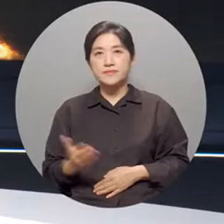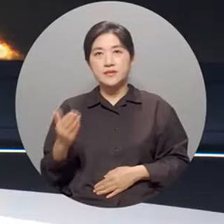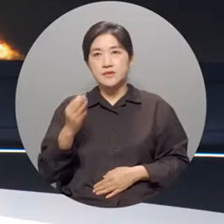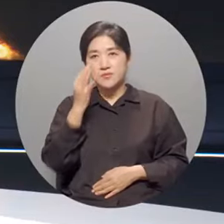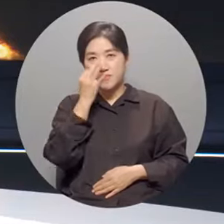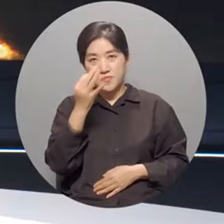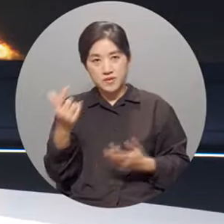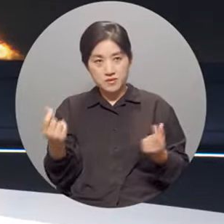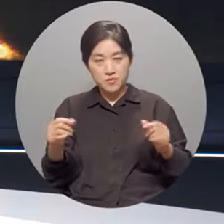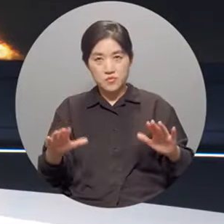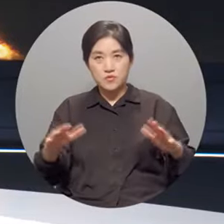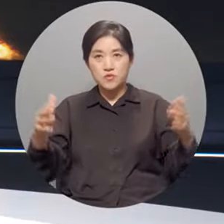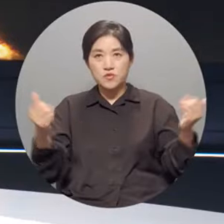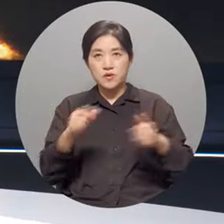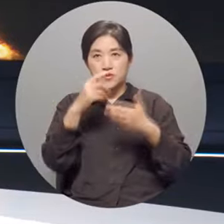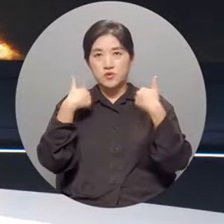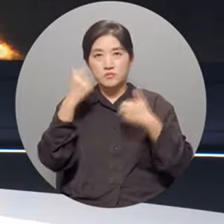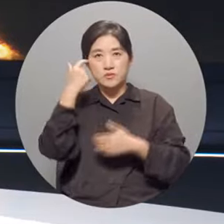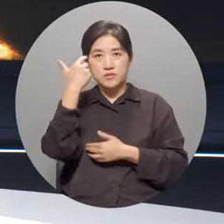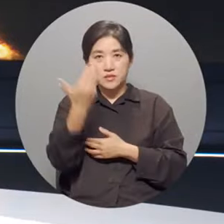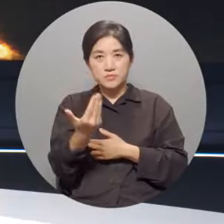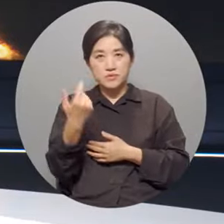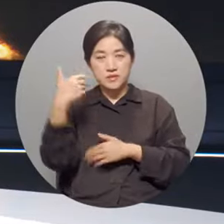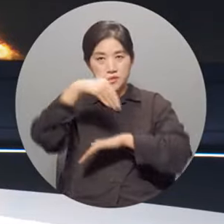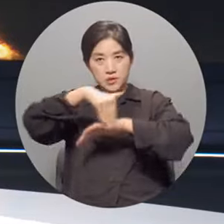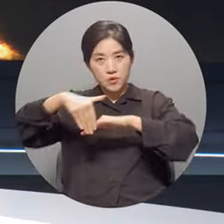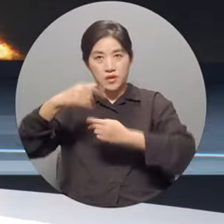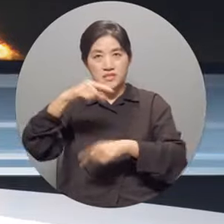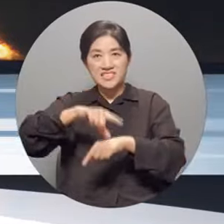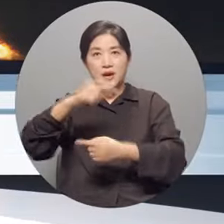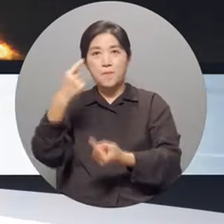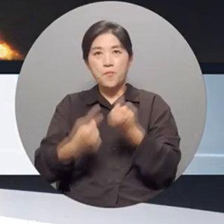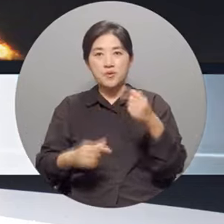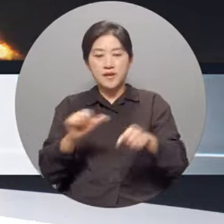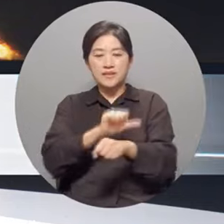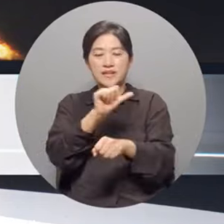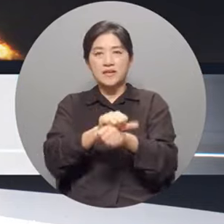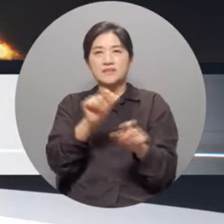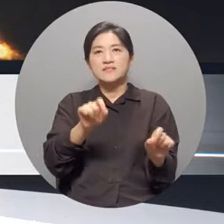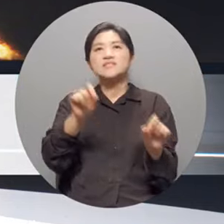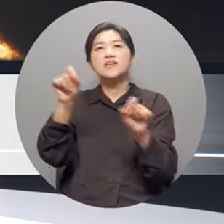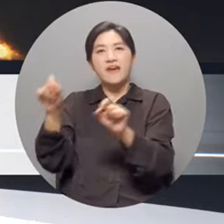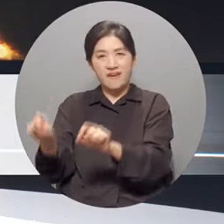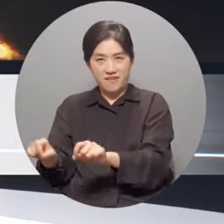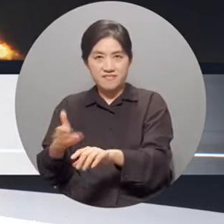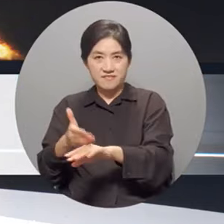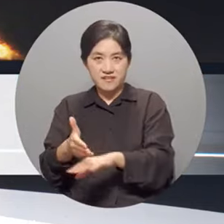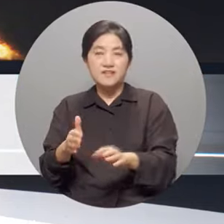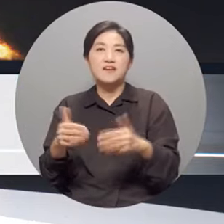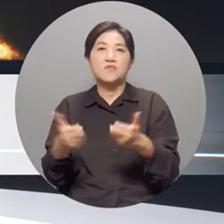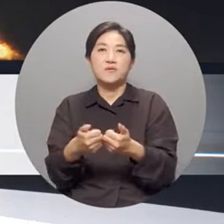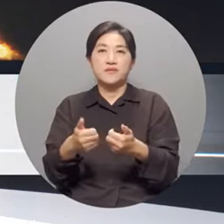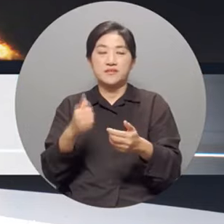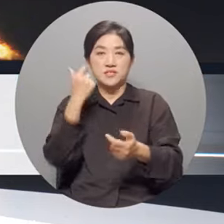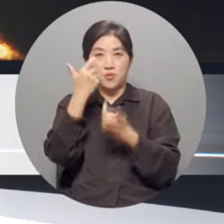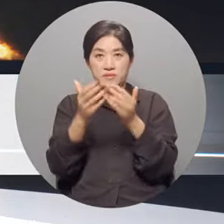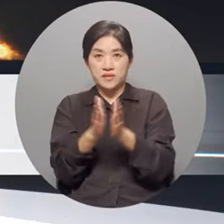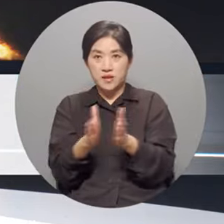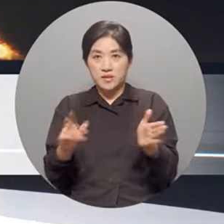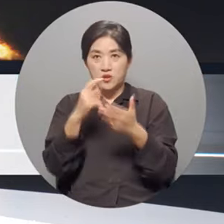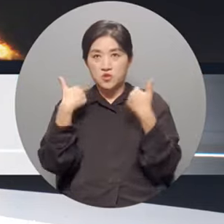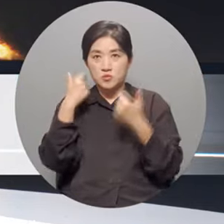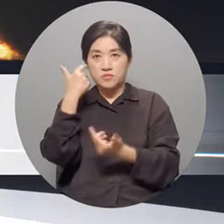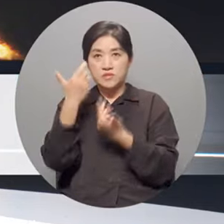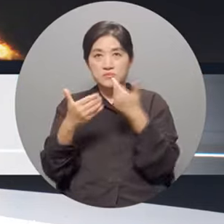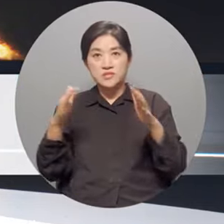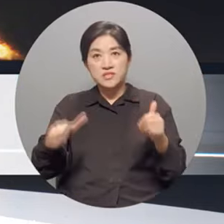네, 앞서 보신 것처럼 오늘 국회 대정부질문은 예정된 시간보다 5시간이나 늦게 열리게 됐는데요. 그럼